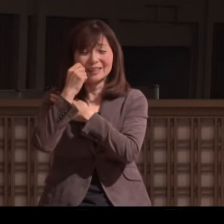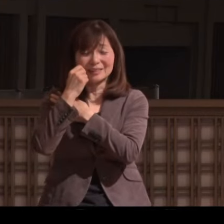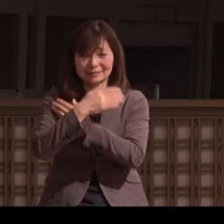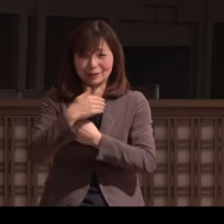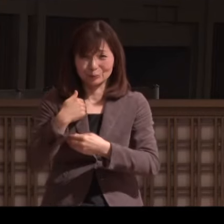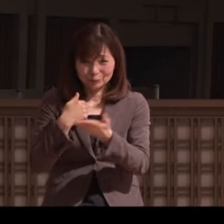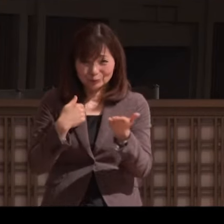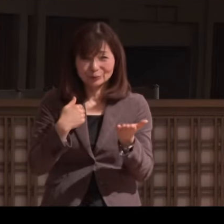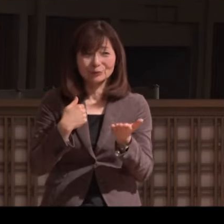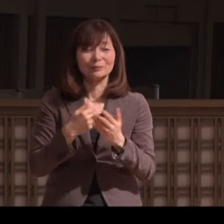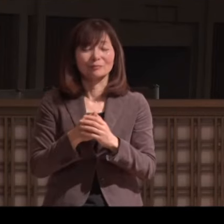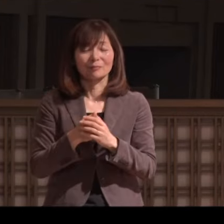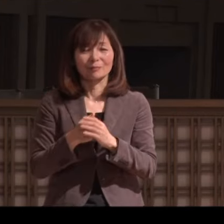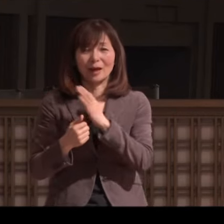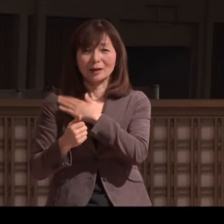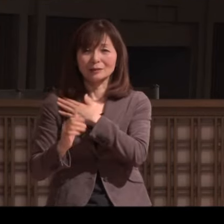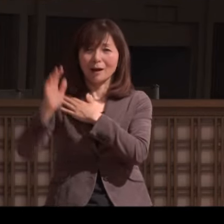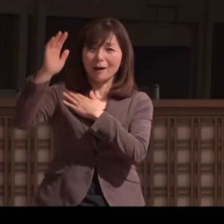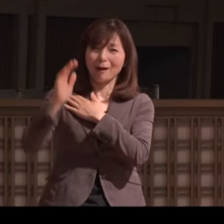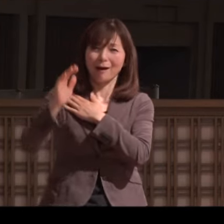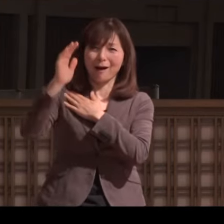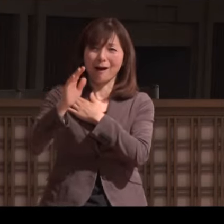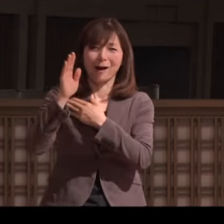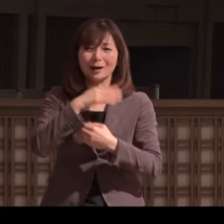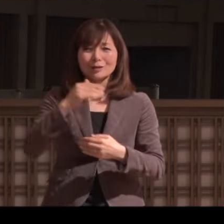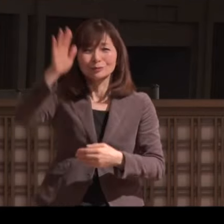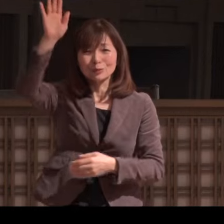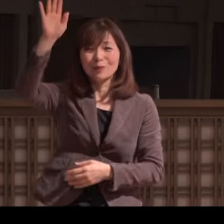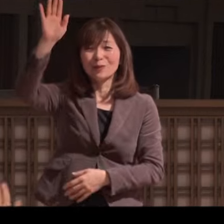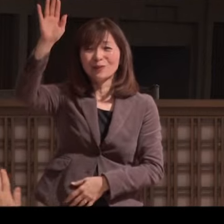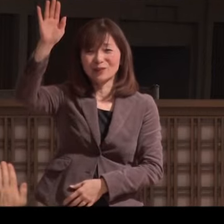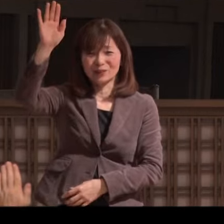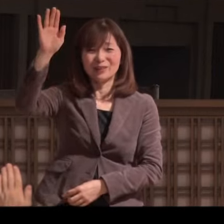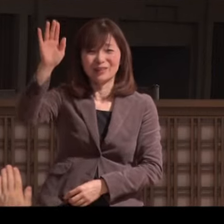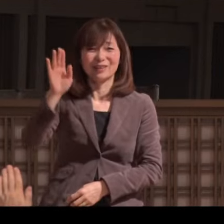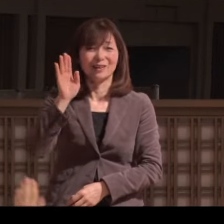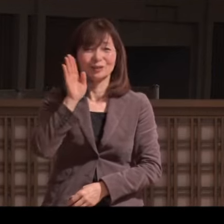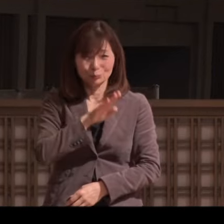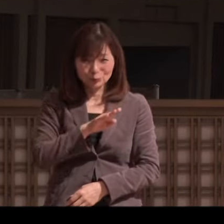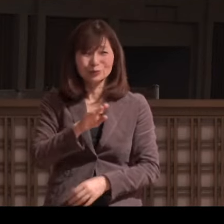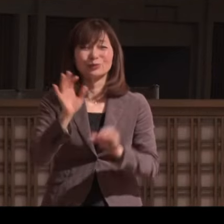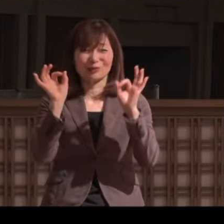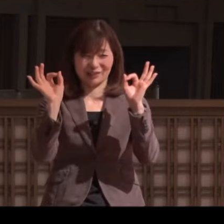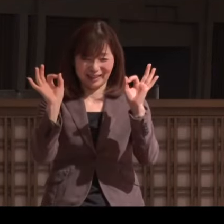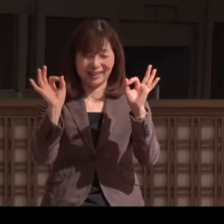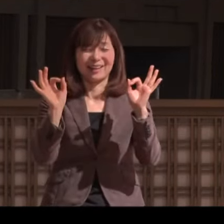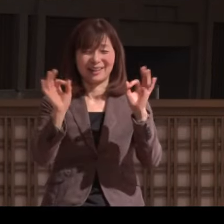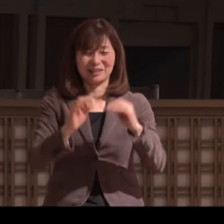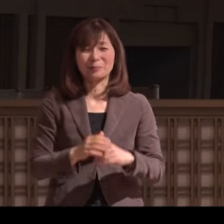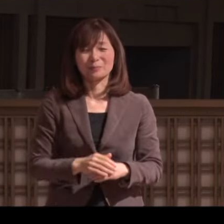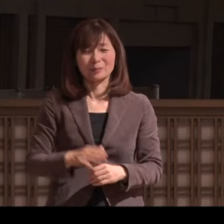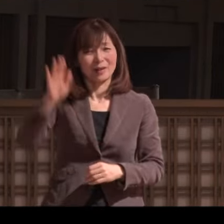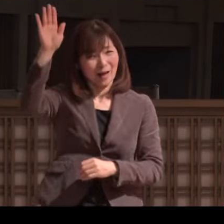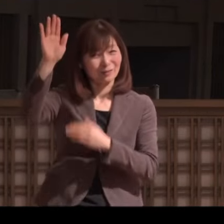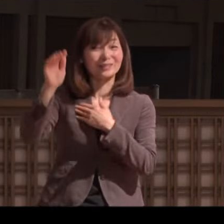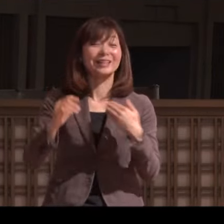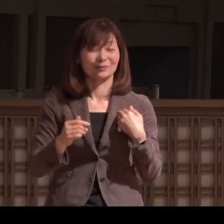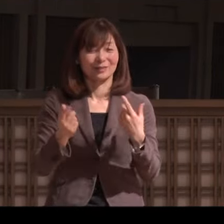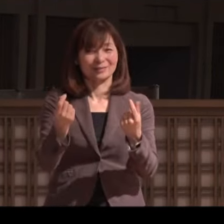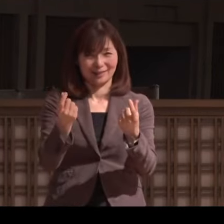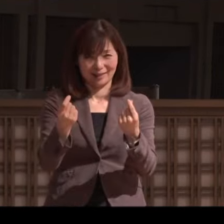なえっと肩上がるよっっていう人手あげてください上がるんやん分かったじゃああげることはできるんです